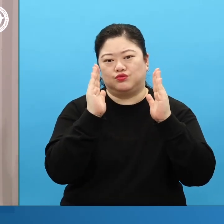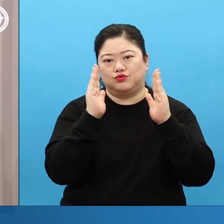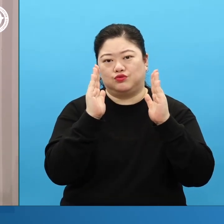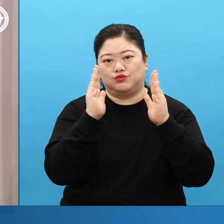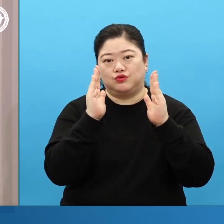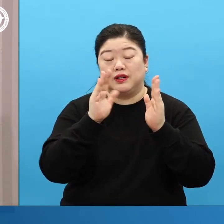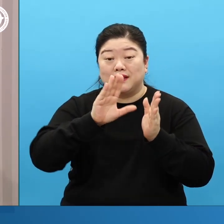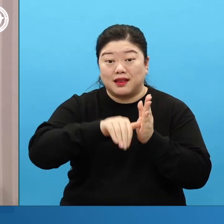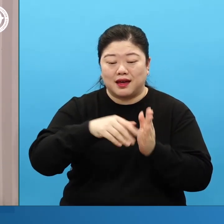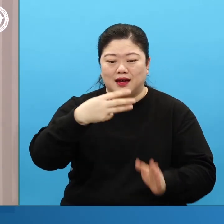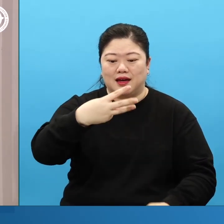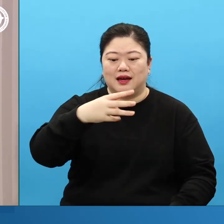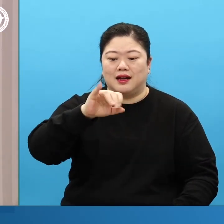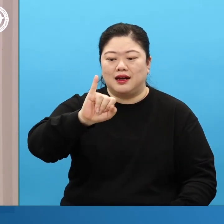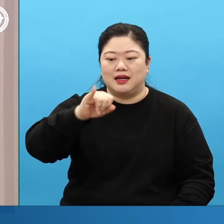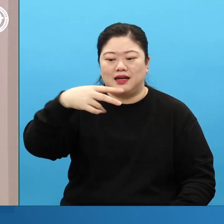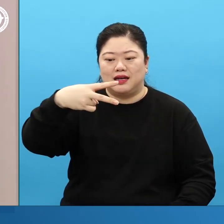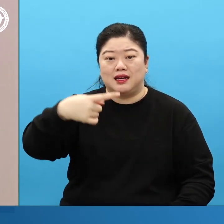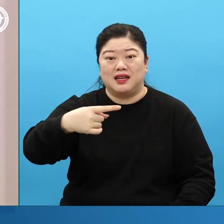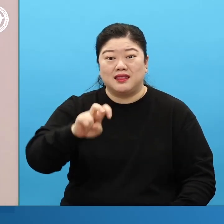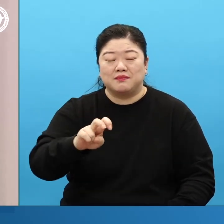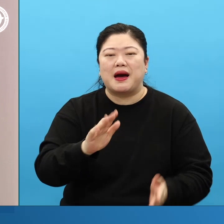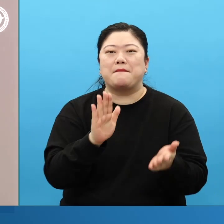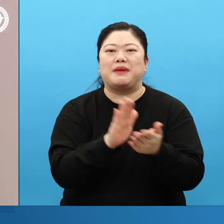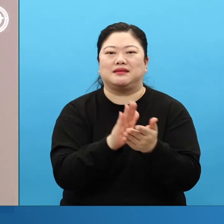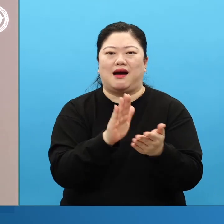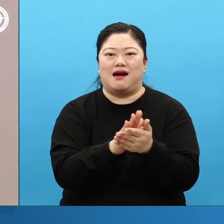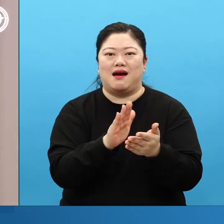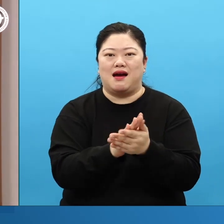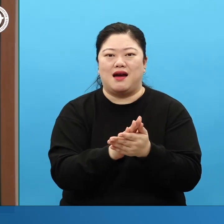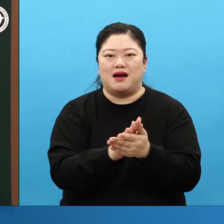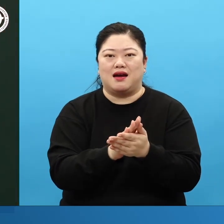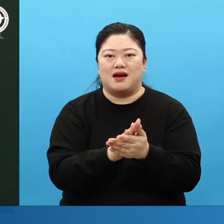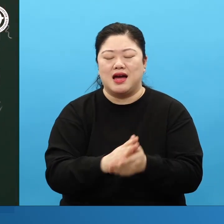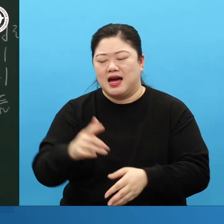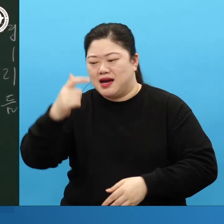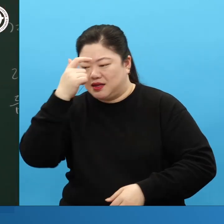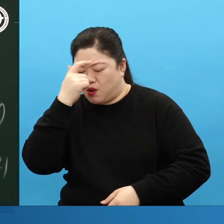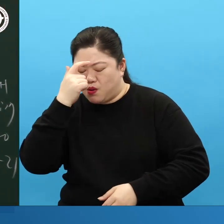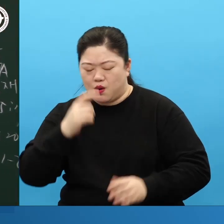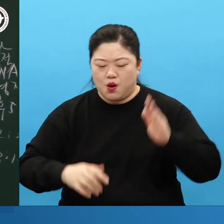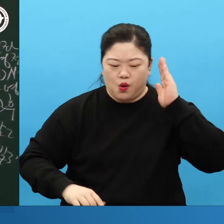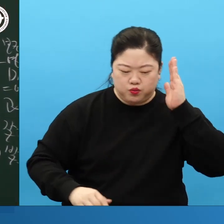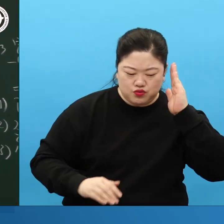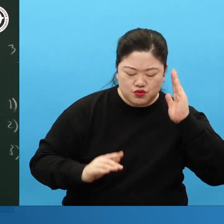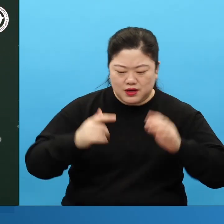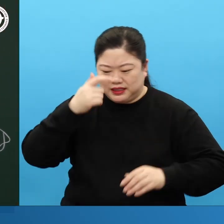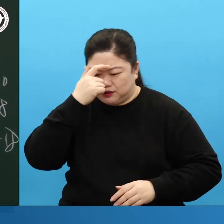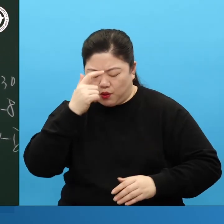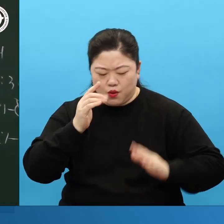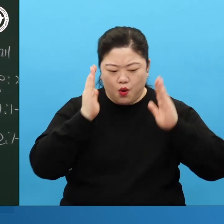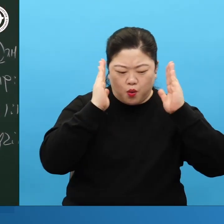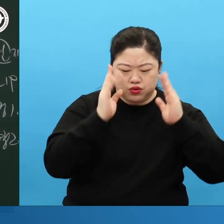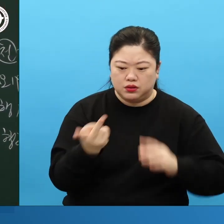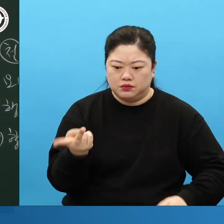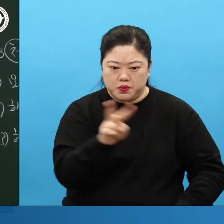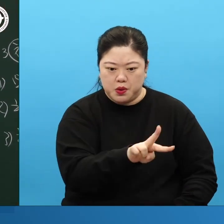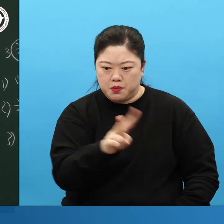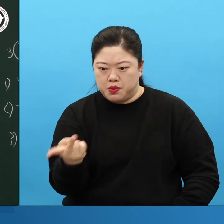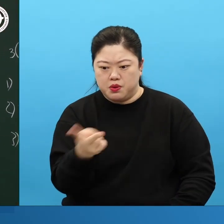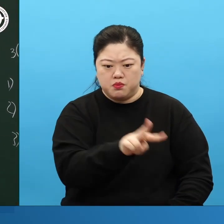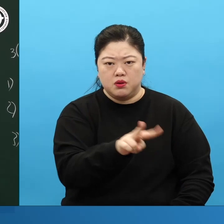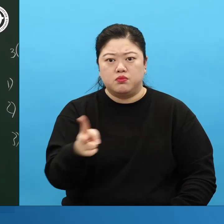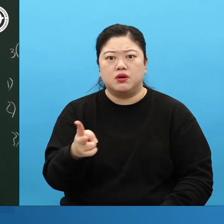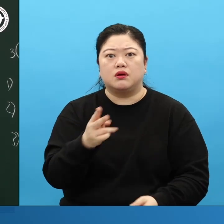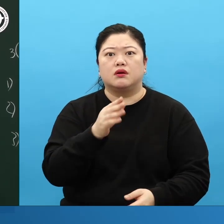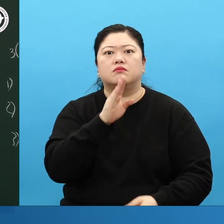리듬이 딱 되어야 돼요. La razón de que digo que hay que reunirnos en el fin de semana del viernes, sábado y domingo es porque tenemos que buscar un 리듬이 ritmo. 뭡니까? 저기 내하고 맞는 거예요. Entonces,